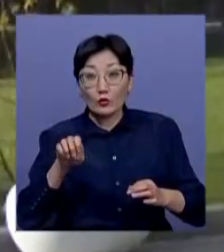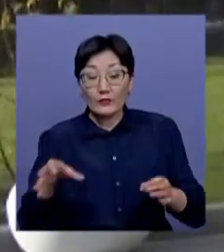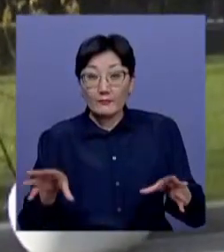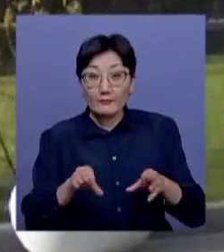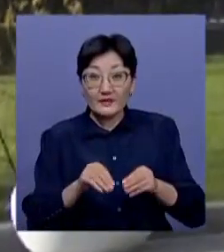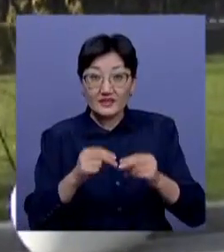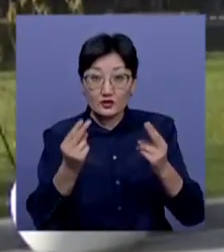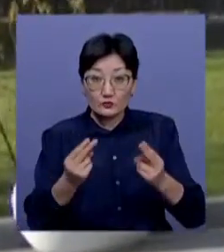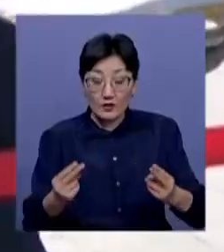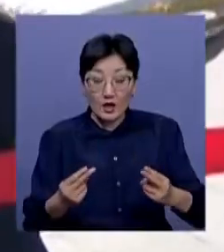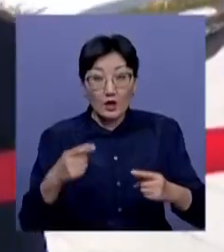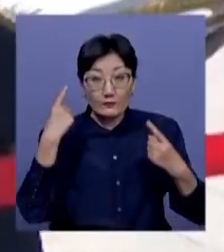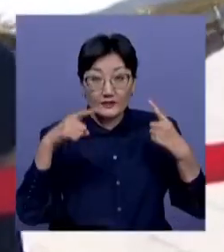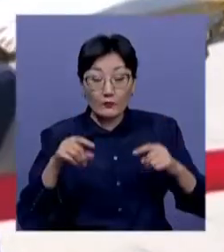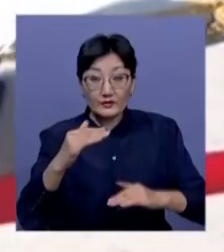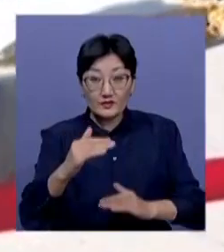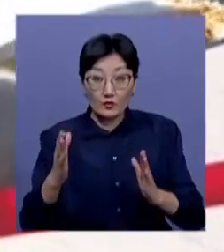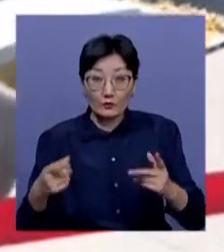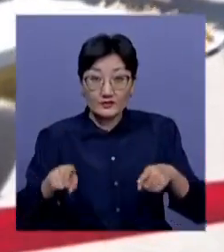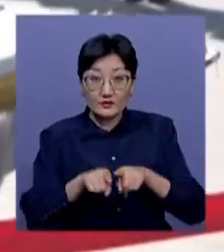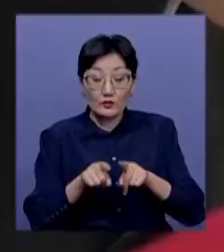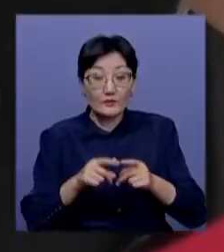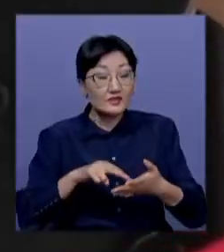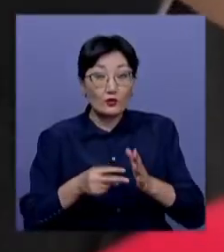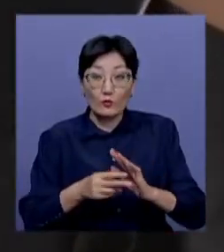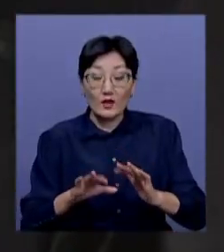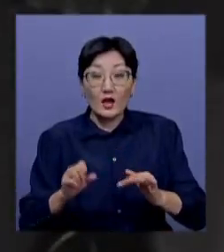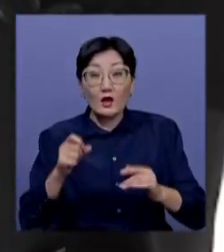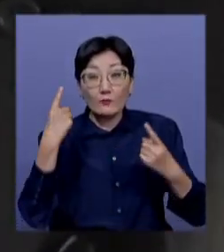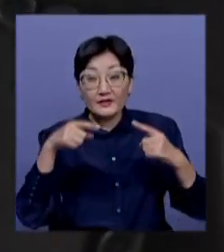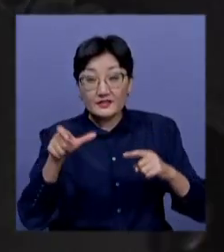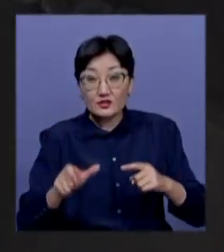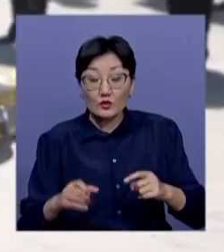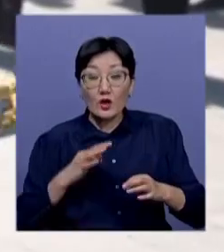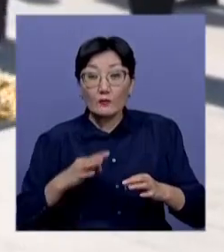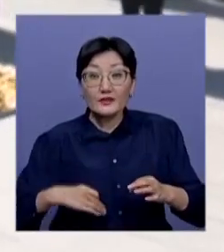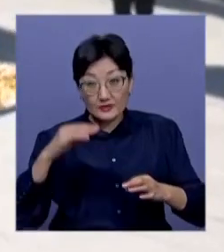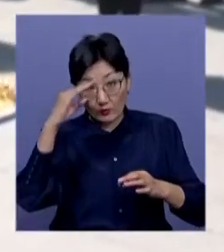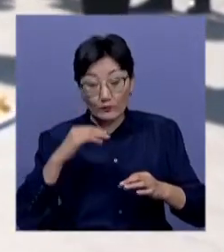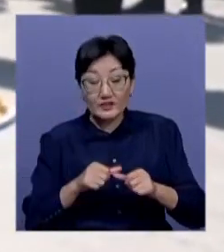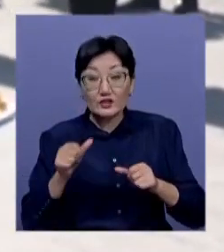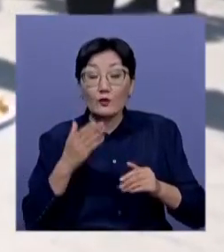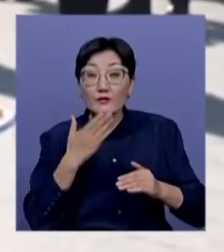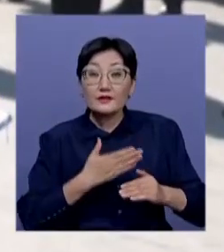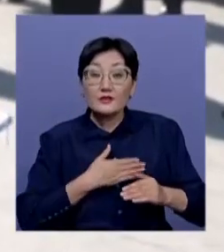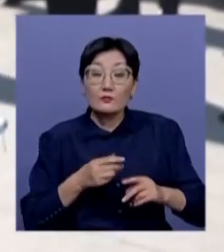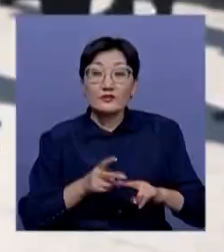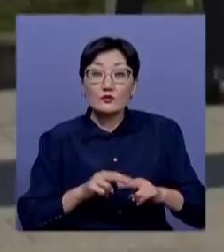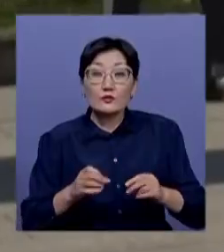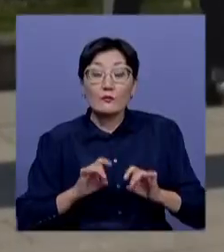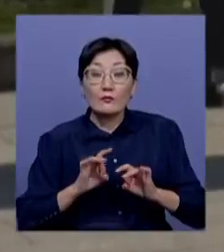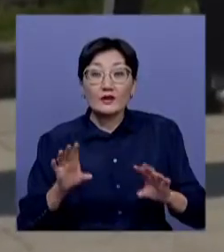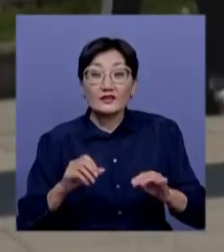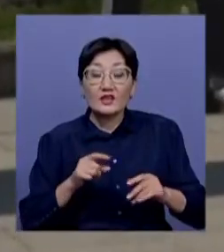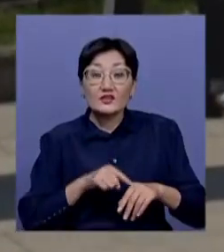бейнеленген. Композиция идеясы портреттік ұқсастықты ғана көздемейді. Автор ұлдарының әкесіне деген ерекше махаббаты мен шексіз мақтаныш